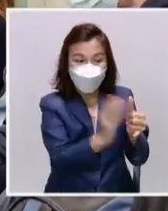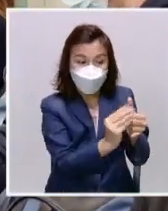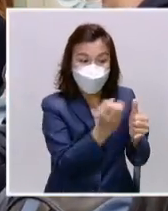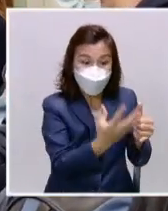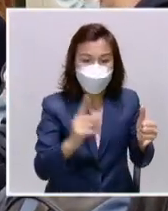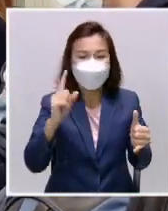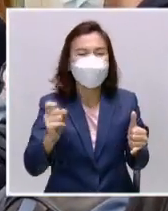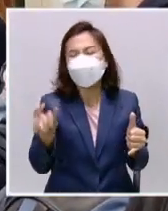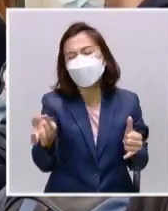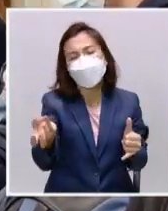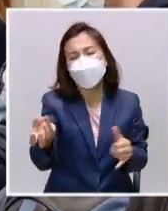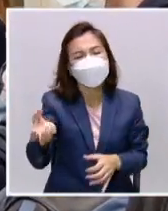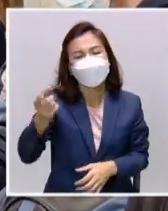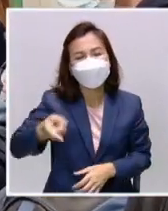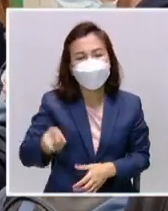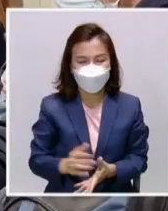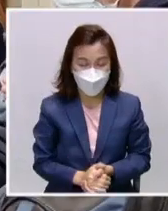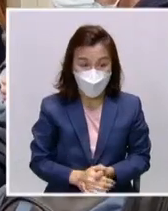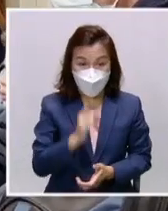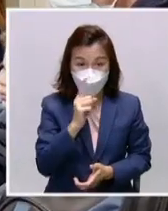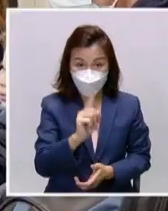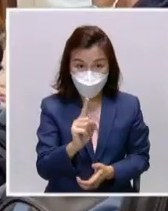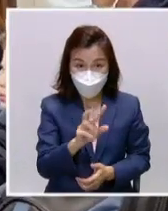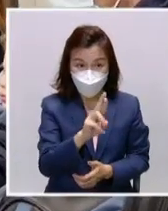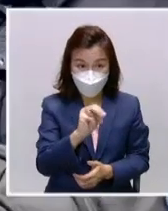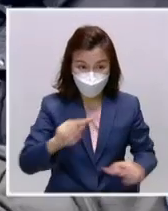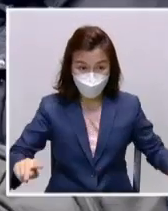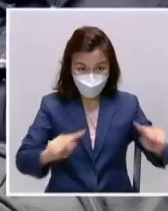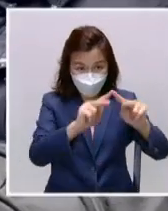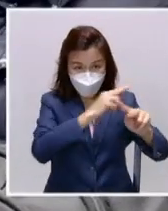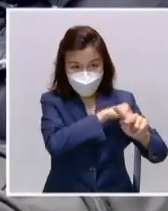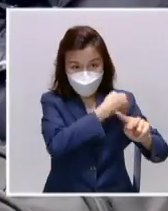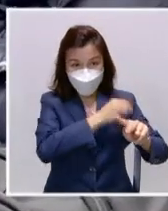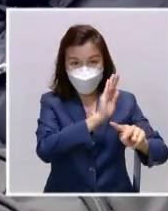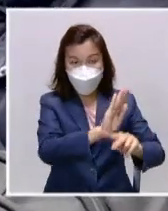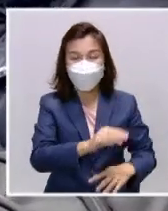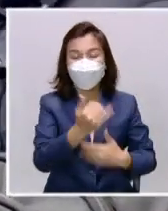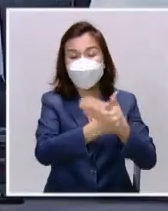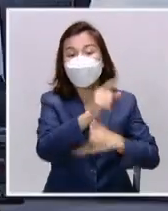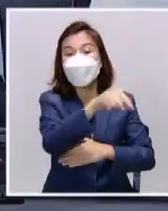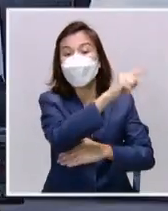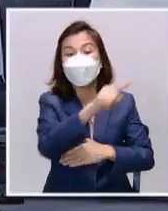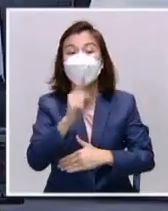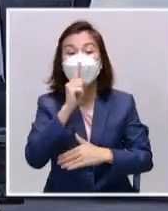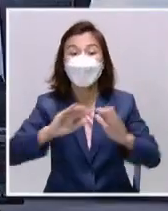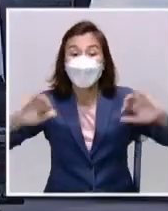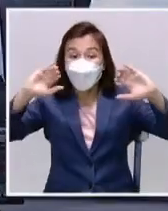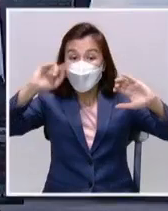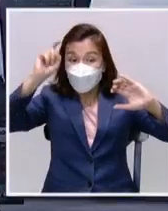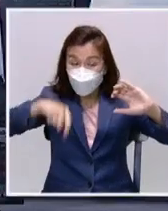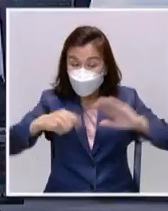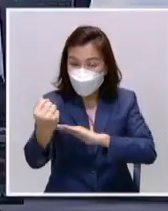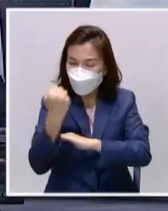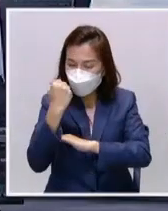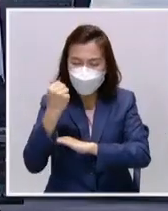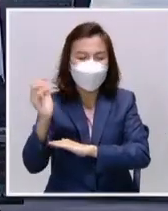เพิ่มมากขึ้นค่ะได้สถิตจาร์วิสรัฐมนตรีสาธารณสุขอังกฤษระบุว่าจะไม่มีข้อมูลบ่งสีวันสะบายจำเป็นต้องเพิ่มความ